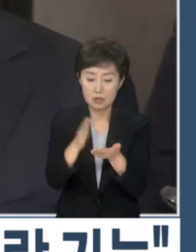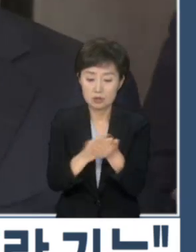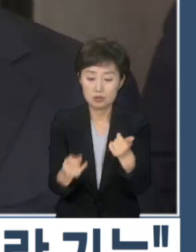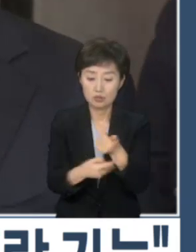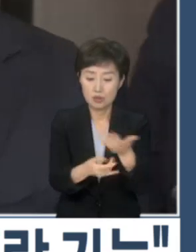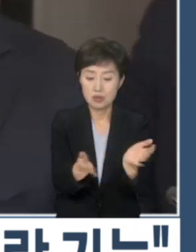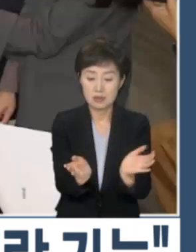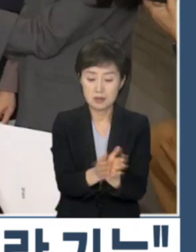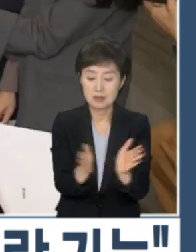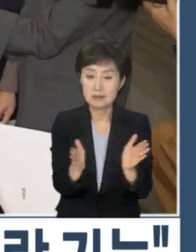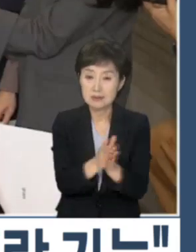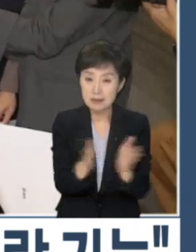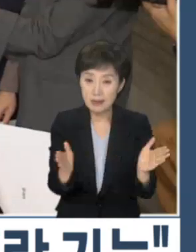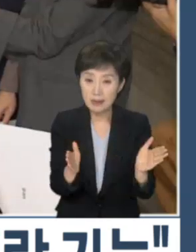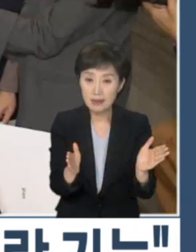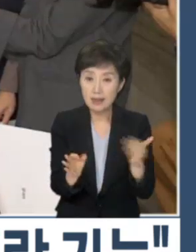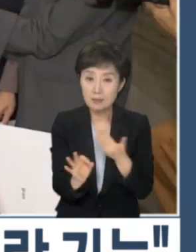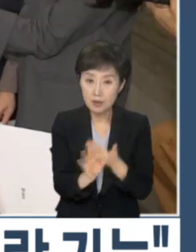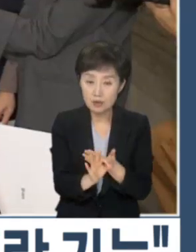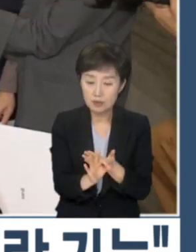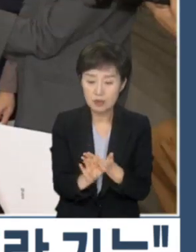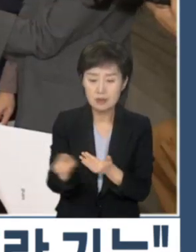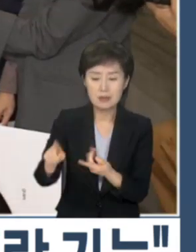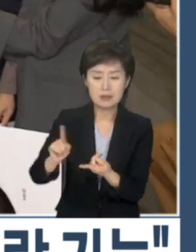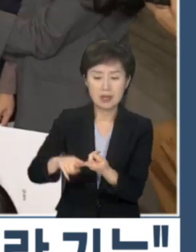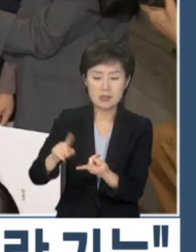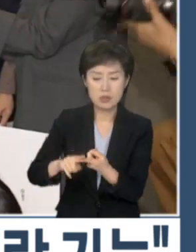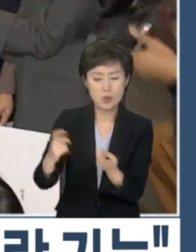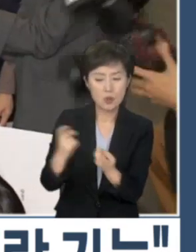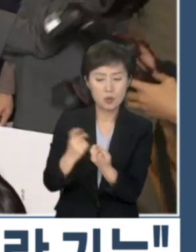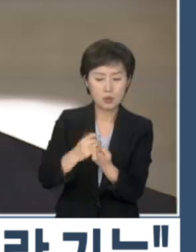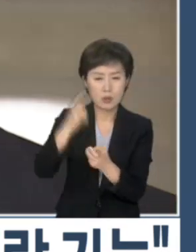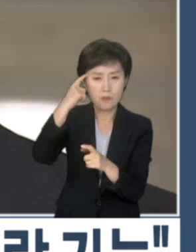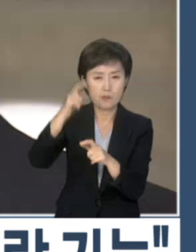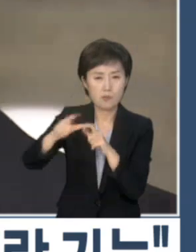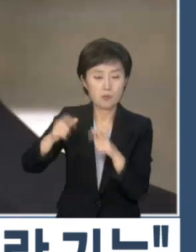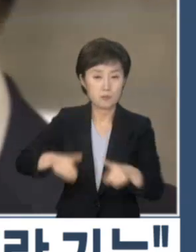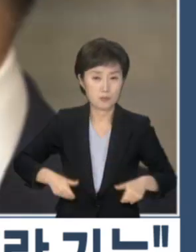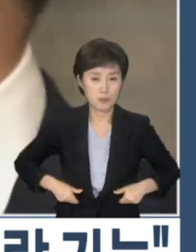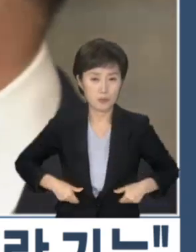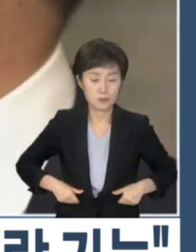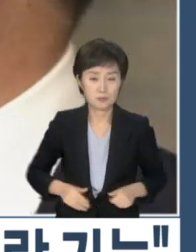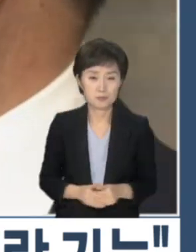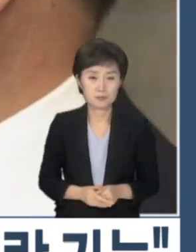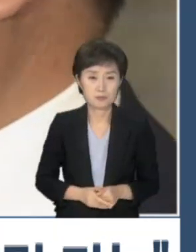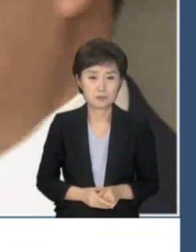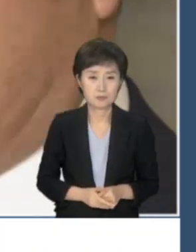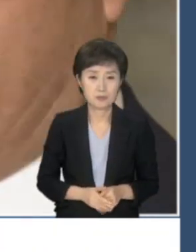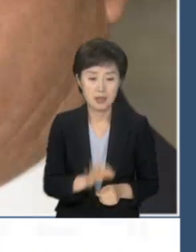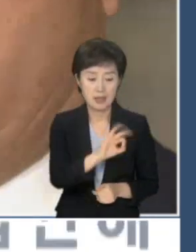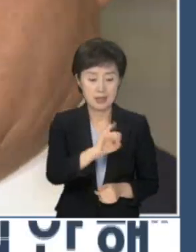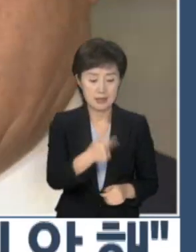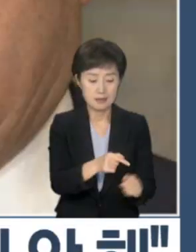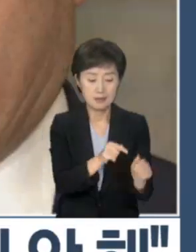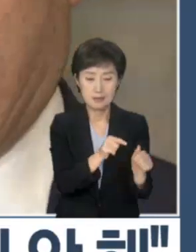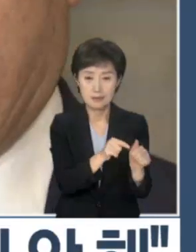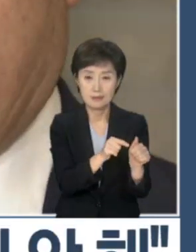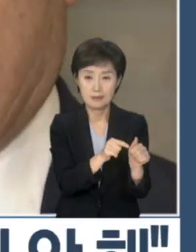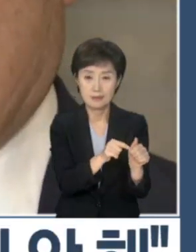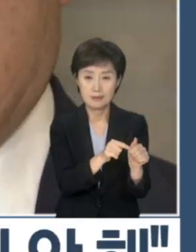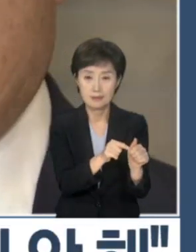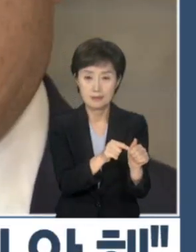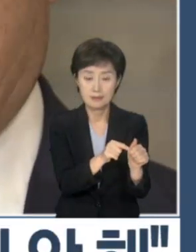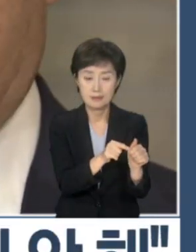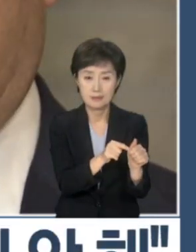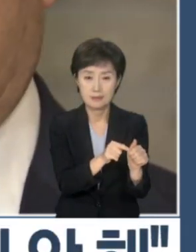혁신위의 안도 좀 생각이 좀 갖춰져야 될 것으로 봅니다. 지금 인요한 위원장 같은 경우는